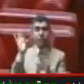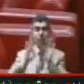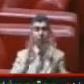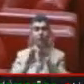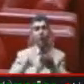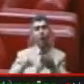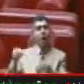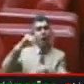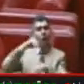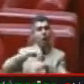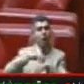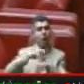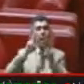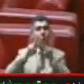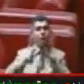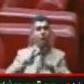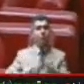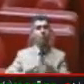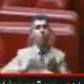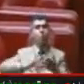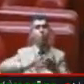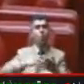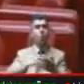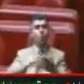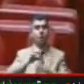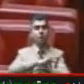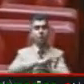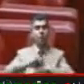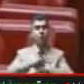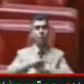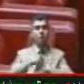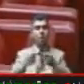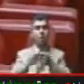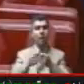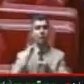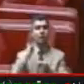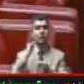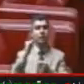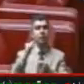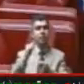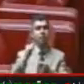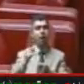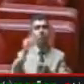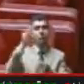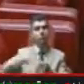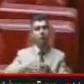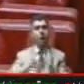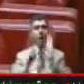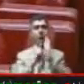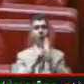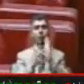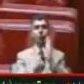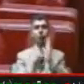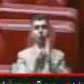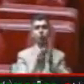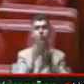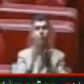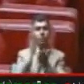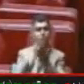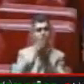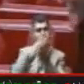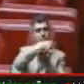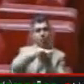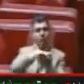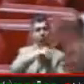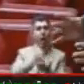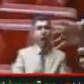في كل هذه الأشياء، وحتى تكون الإدارة قوية قادرة على تنفيذ السياسات العمومية إلى